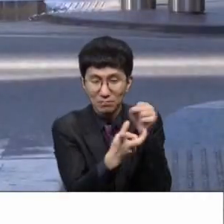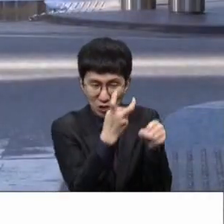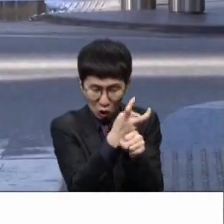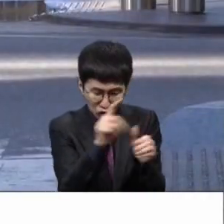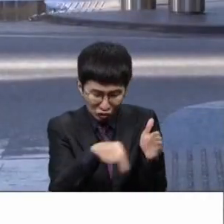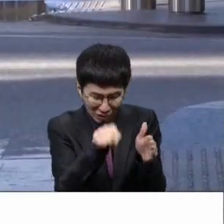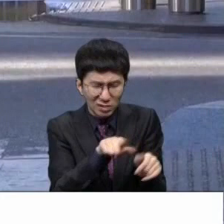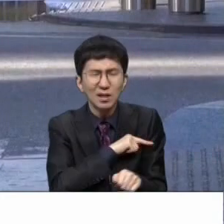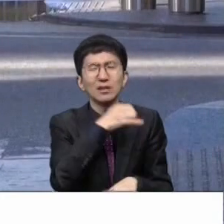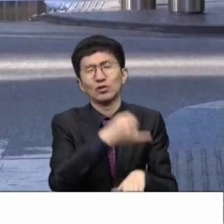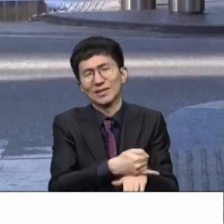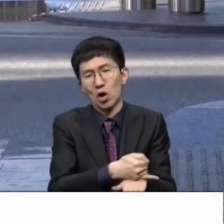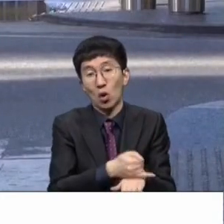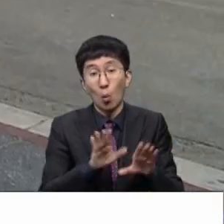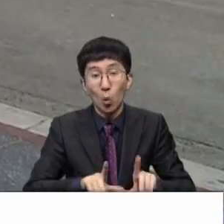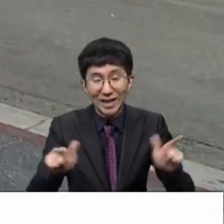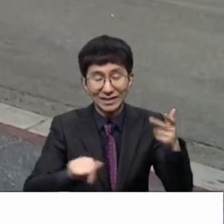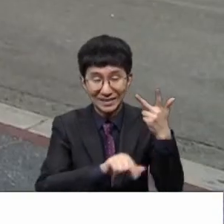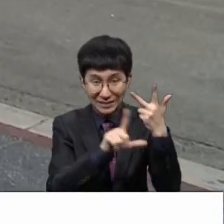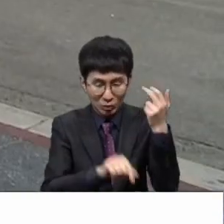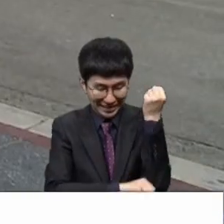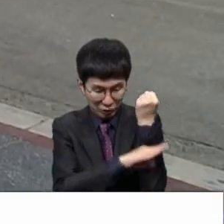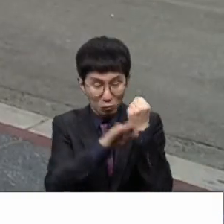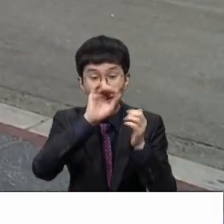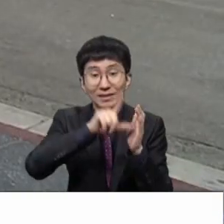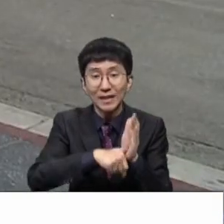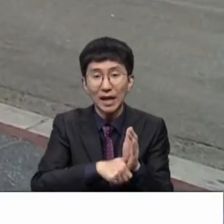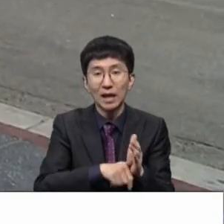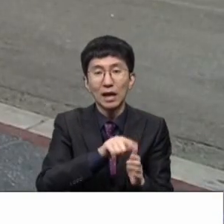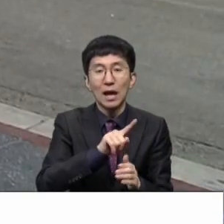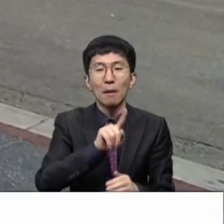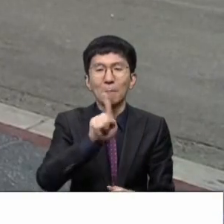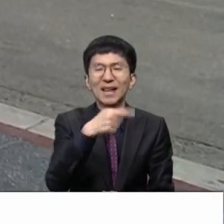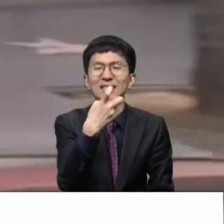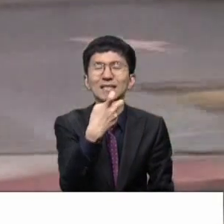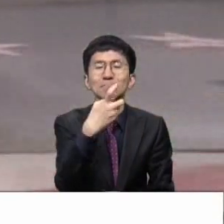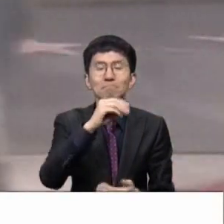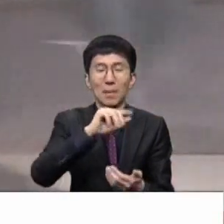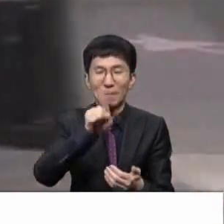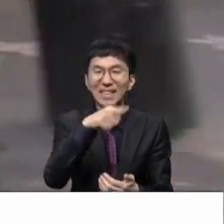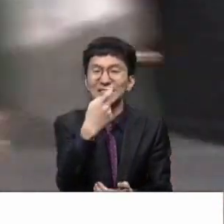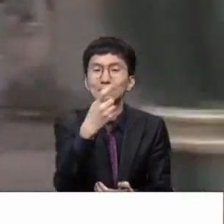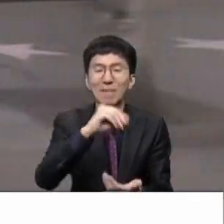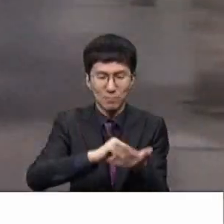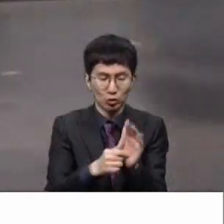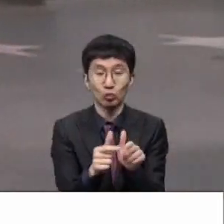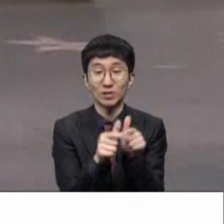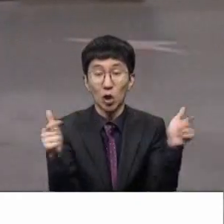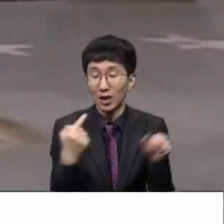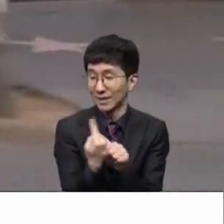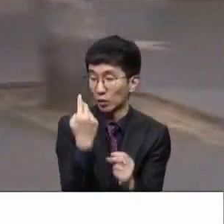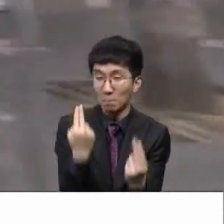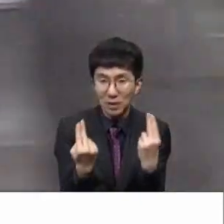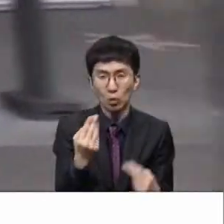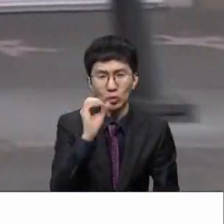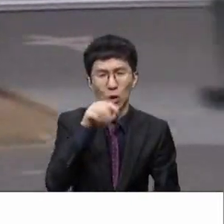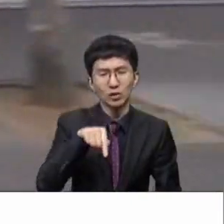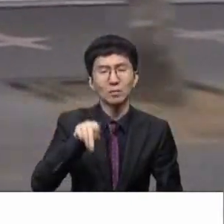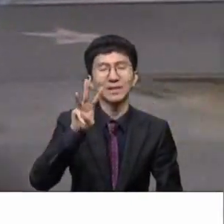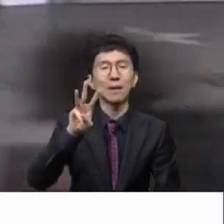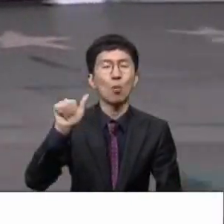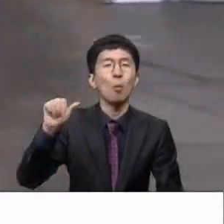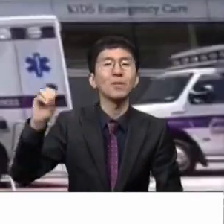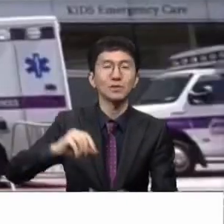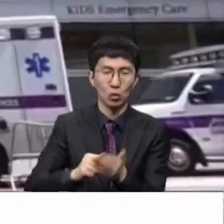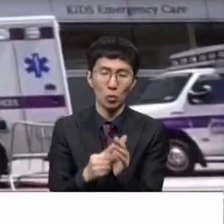최저를 기록했습니다. 올해 7월 기준 미국 인구는 110만 명 늘어나 전년 대비 0.35% 증가하는 데